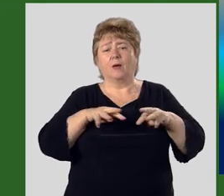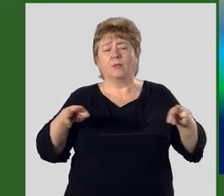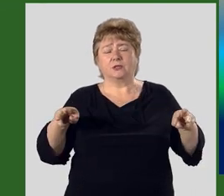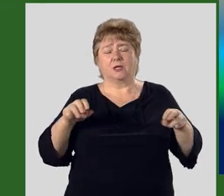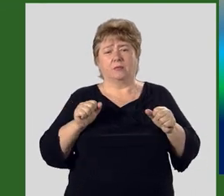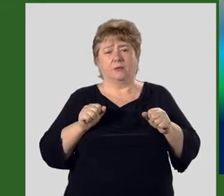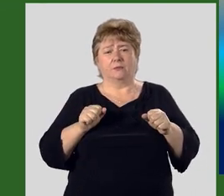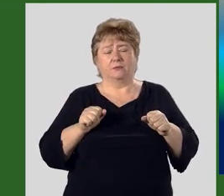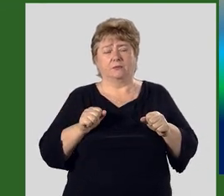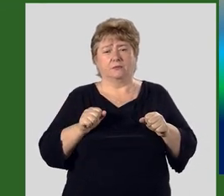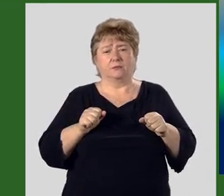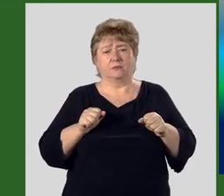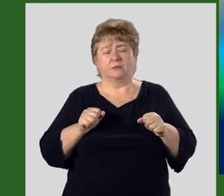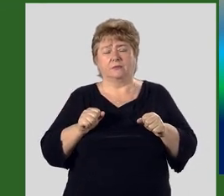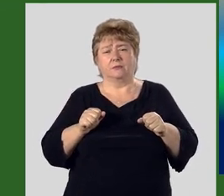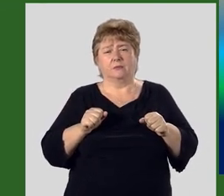Масштабом.